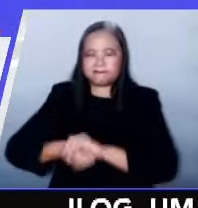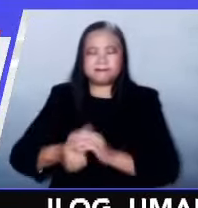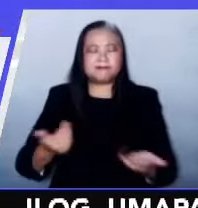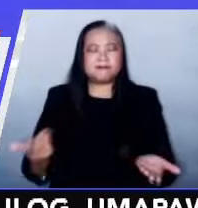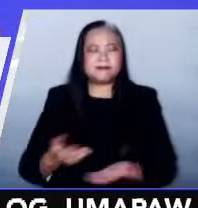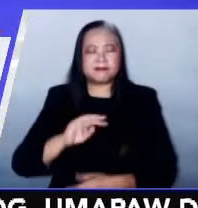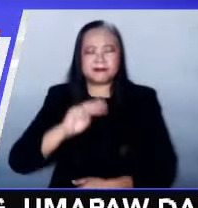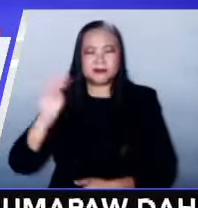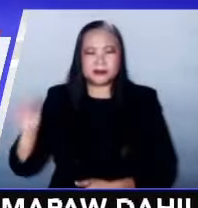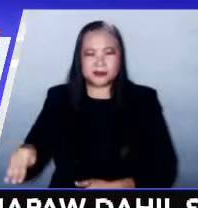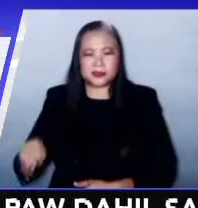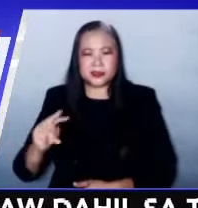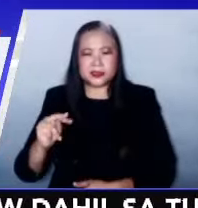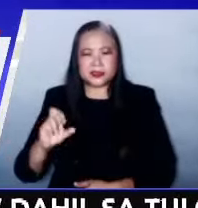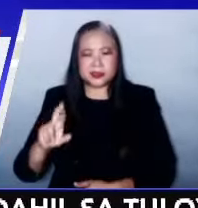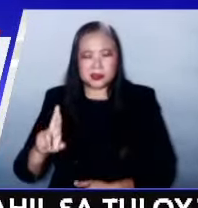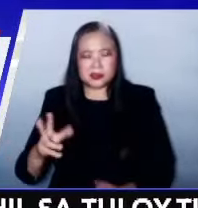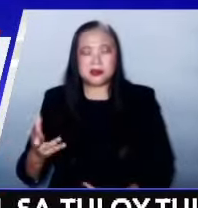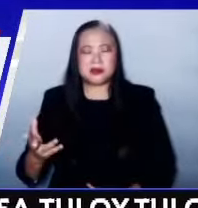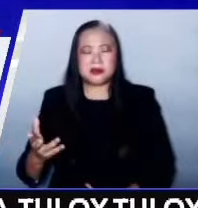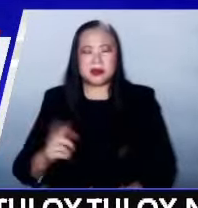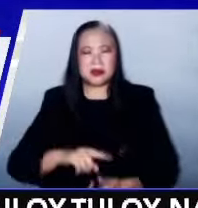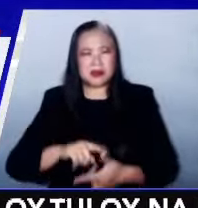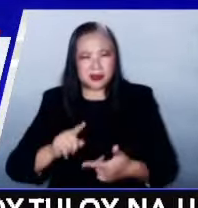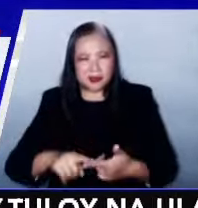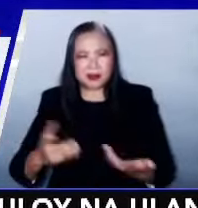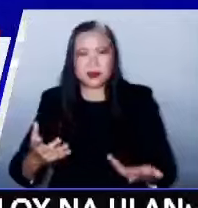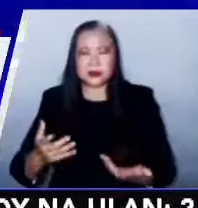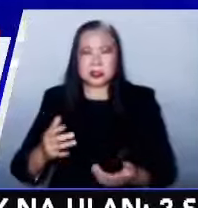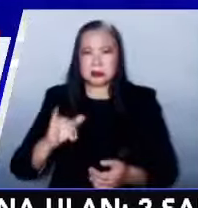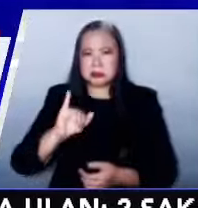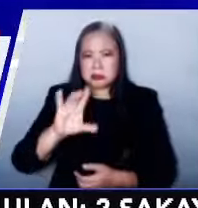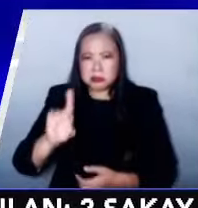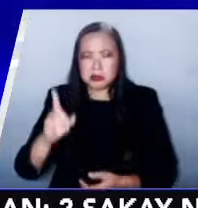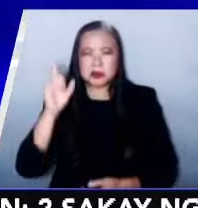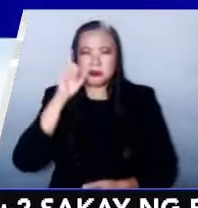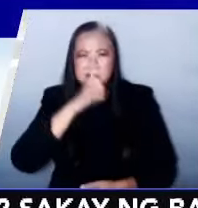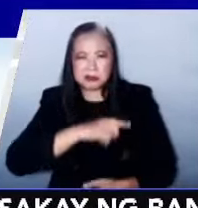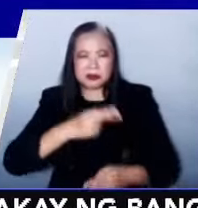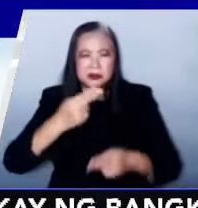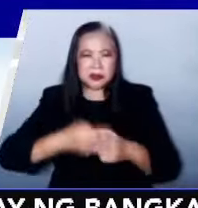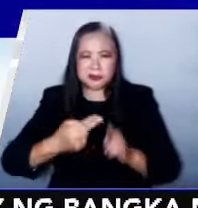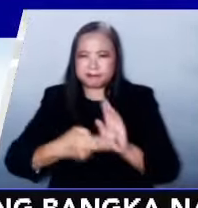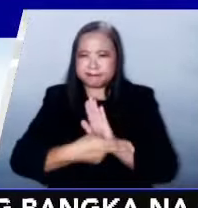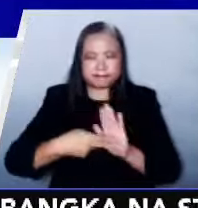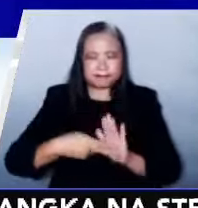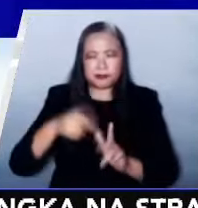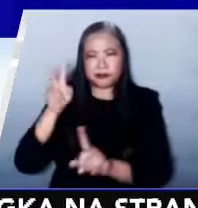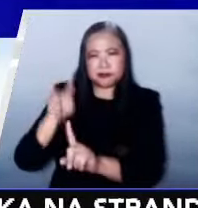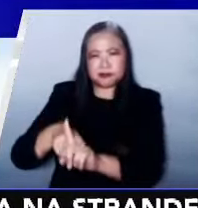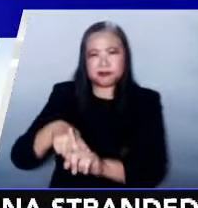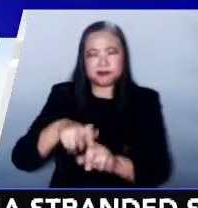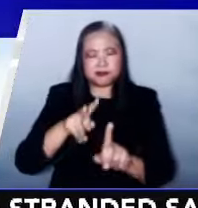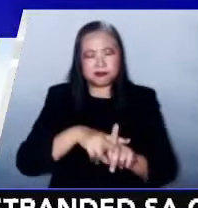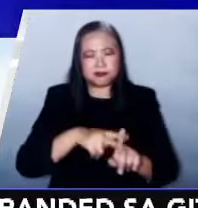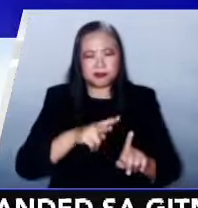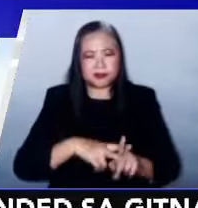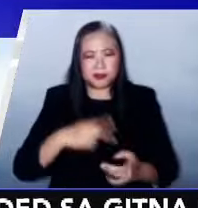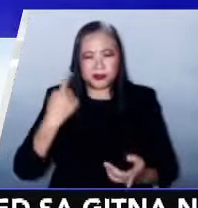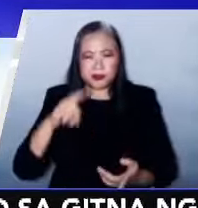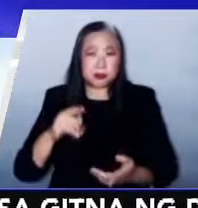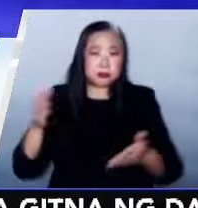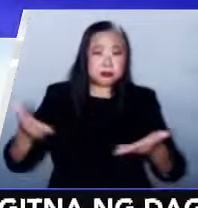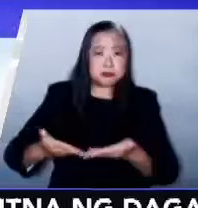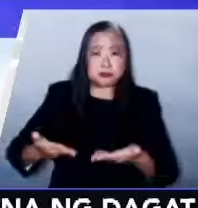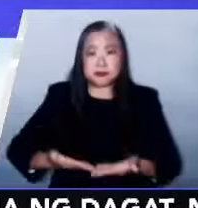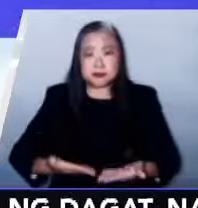gumamit siya ng mga fake IDs at fake name. Ginagamit siya pag-apply ng pagpapakilala siya.